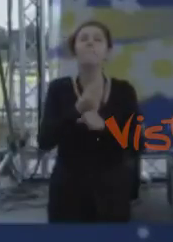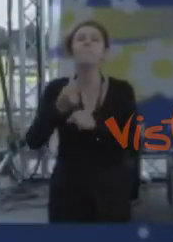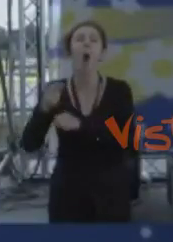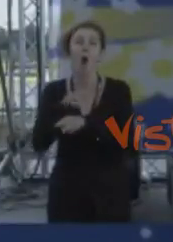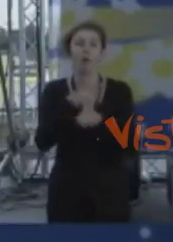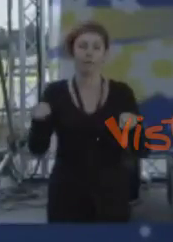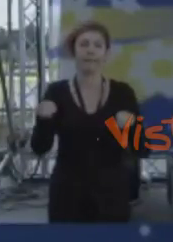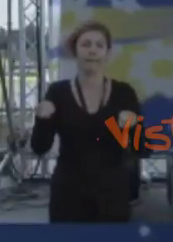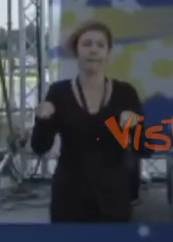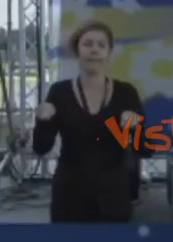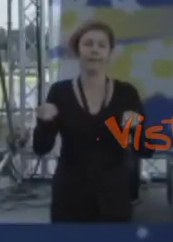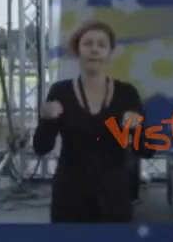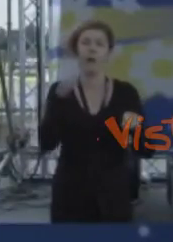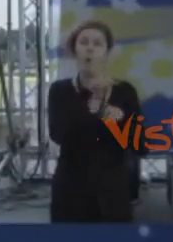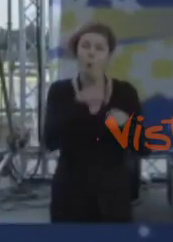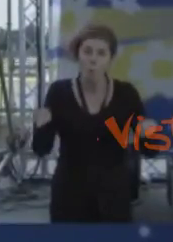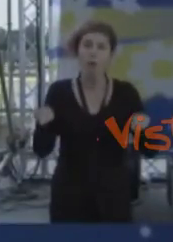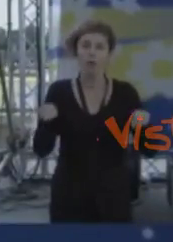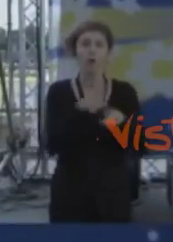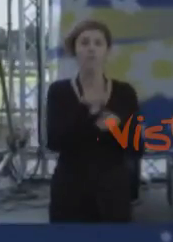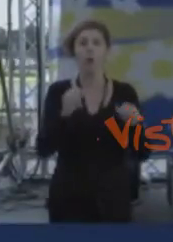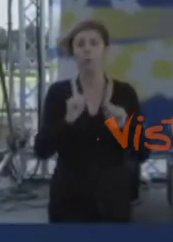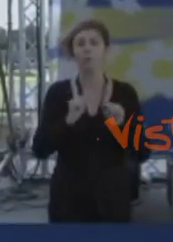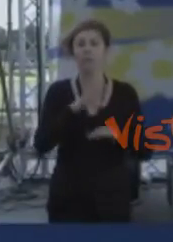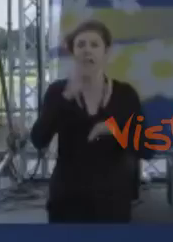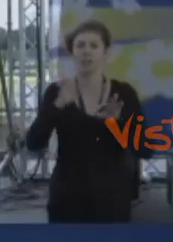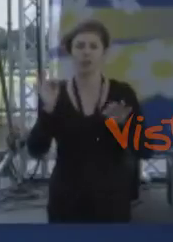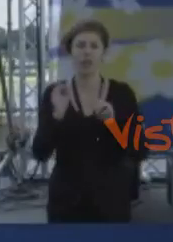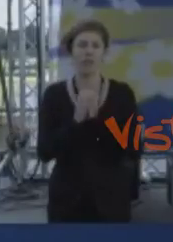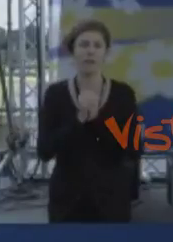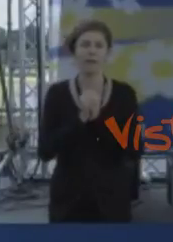tutte le scelte dai candidati. Abbiamo iniziato 5 anni fa